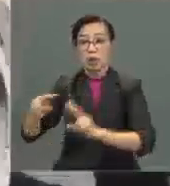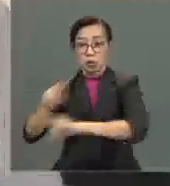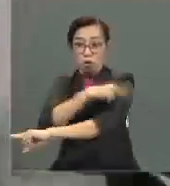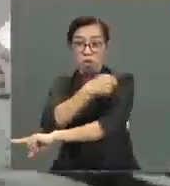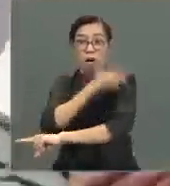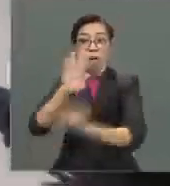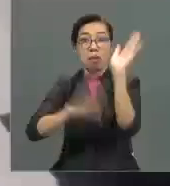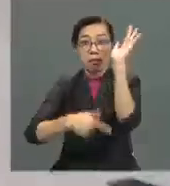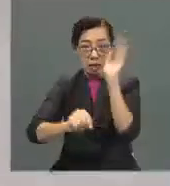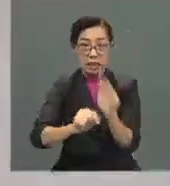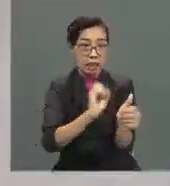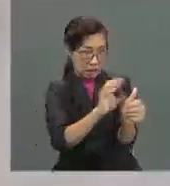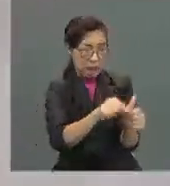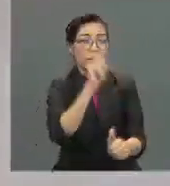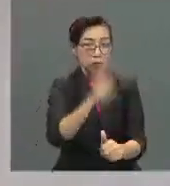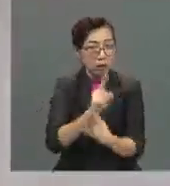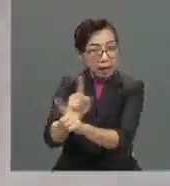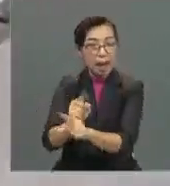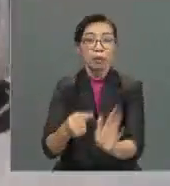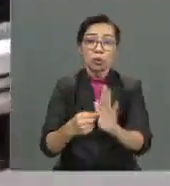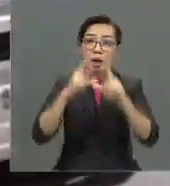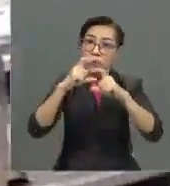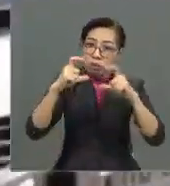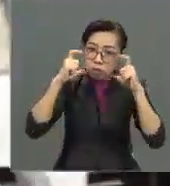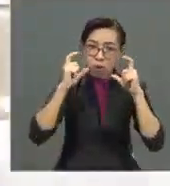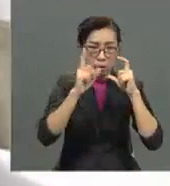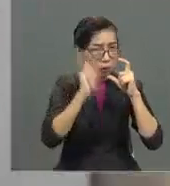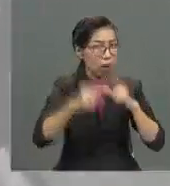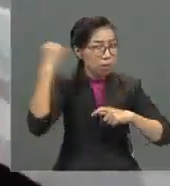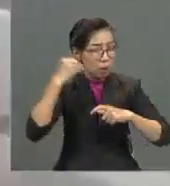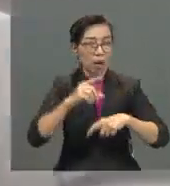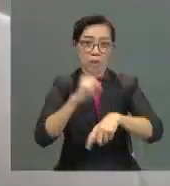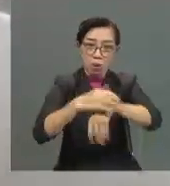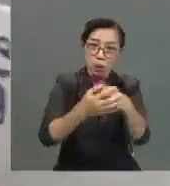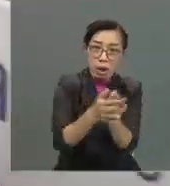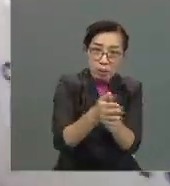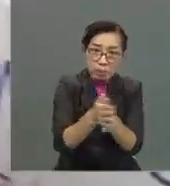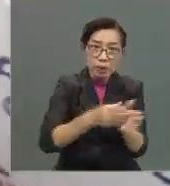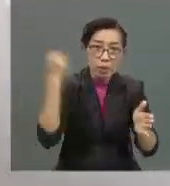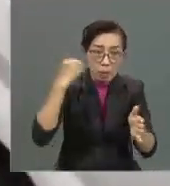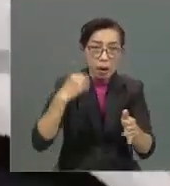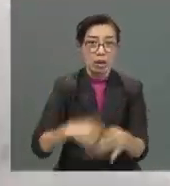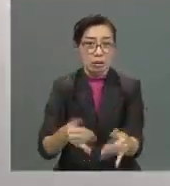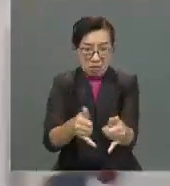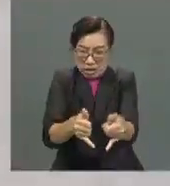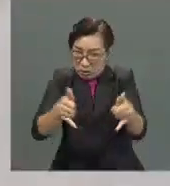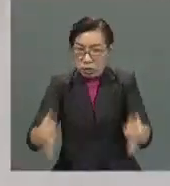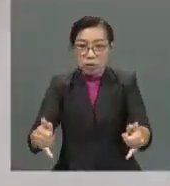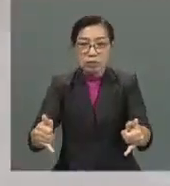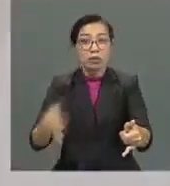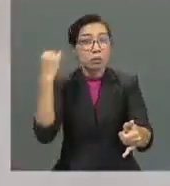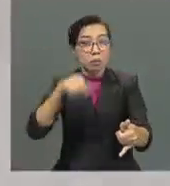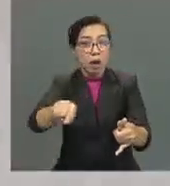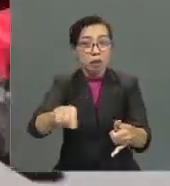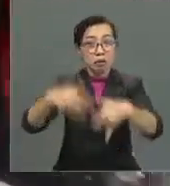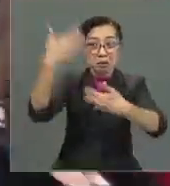ณสุขจังหวัดไม่ว่าจะเป็นการสวมหน้ากากผ้าหน้ากากอนามัยทุกครั้งล้างมือบ่อยๆแล้วก็การเว้นระยะห่างระหว่างกันไ